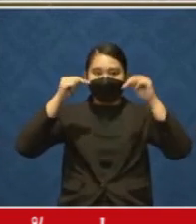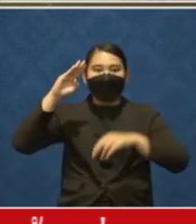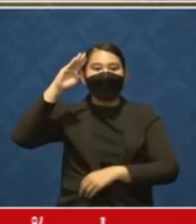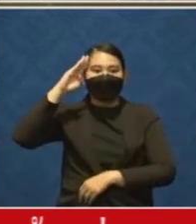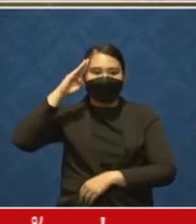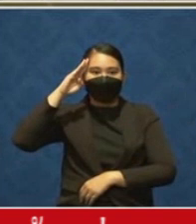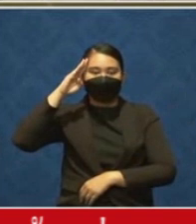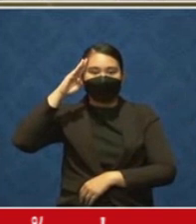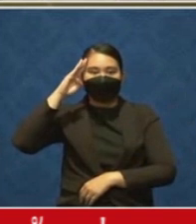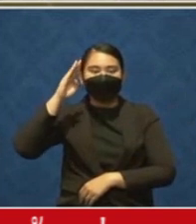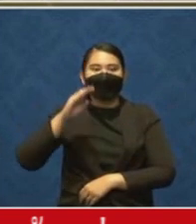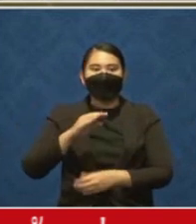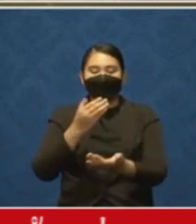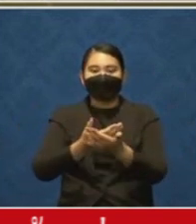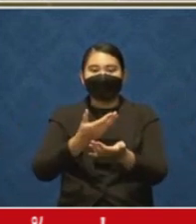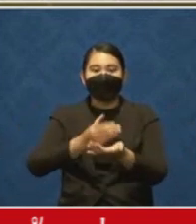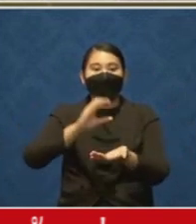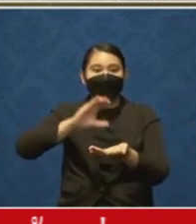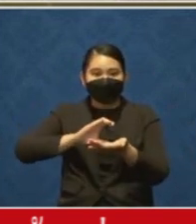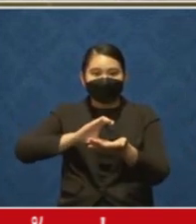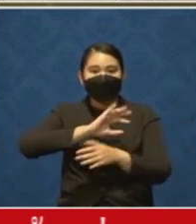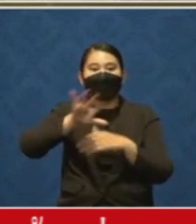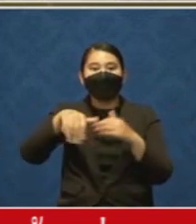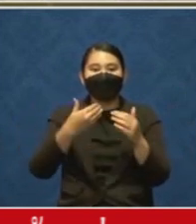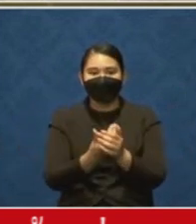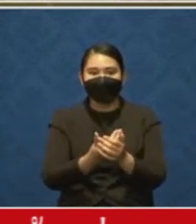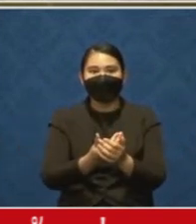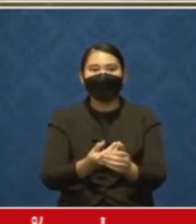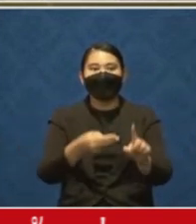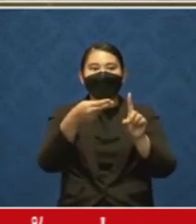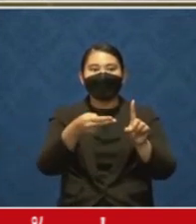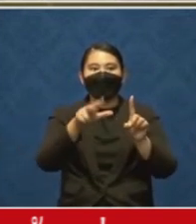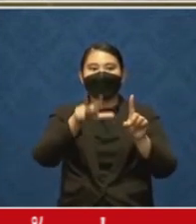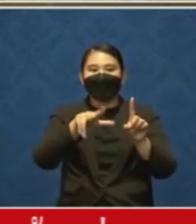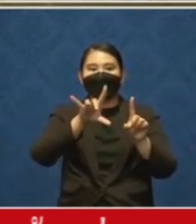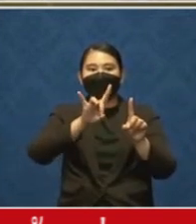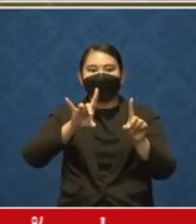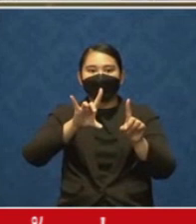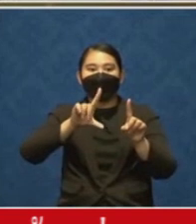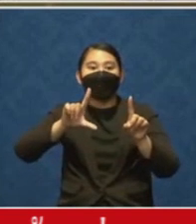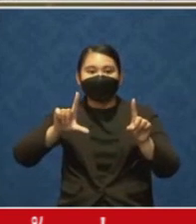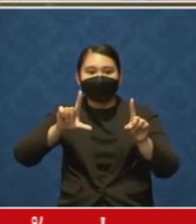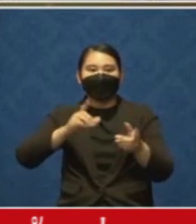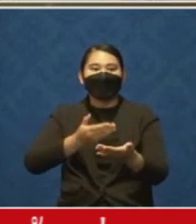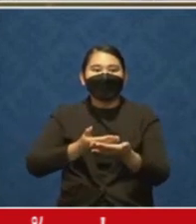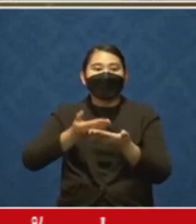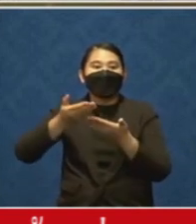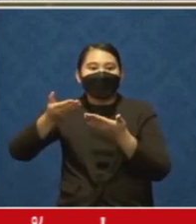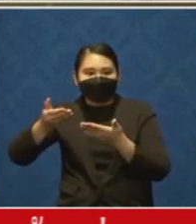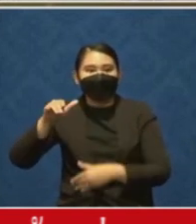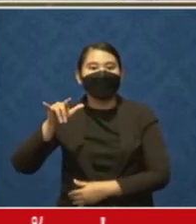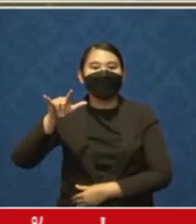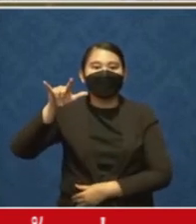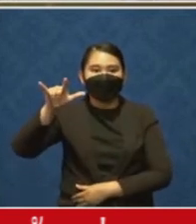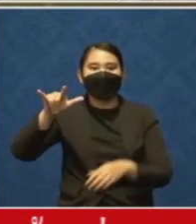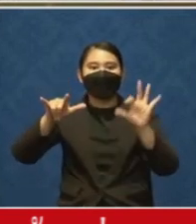ครับได้อนุมัติเงินงบประมาณวงเงินทั้งสิ้น 13,800 ล้านบาทเพื่อจัดซื้อเครื่องบินขับ